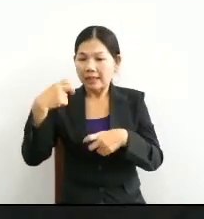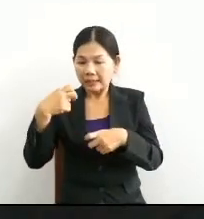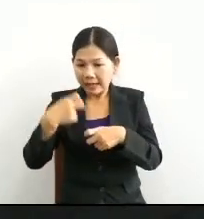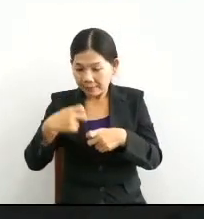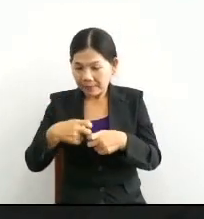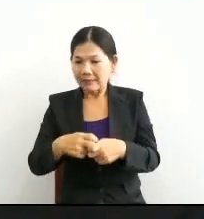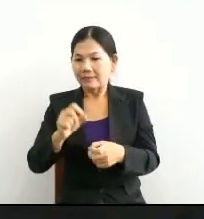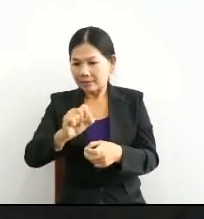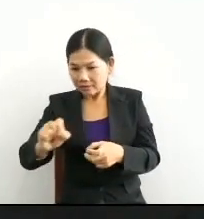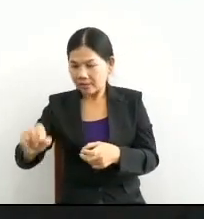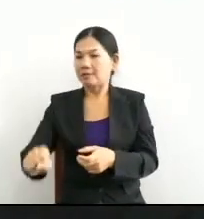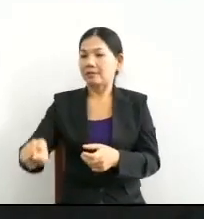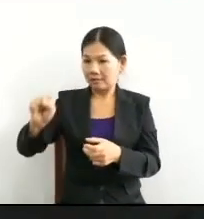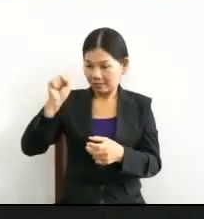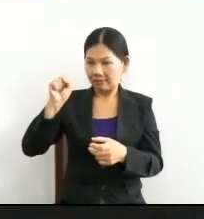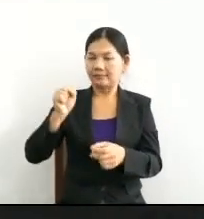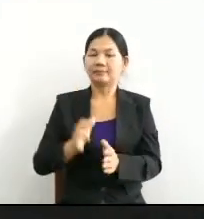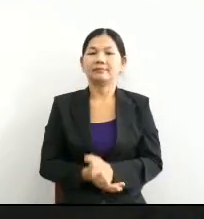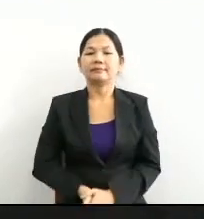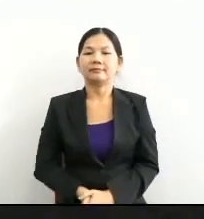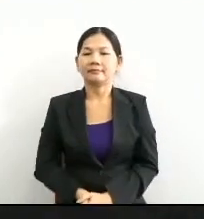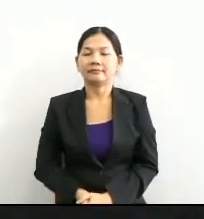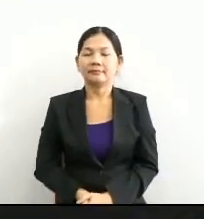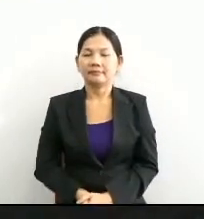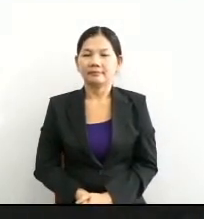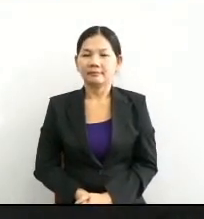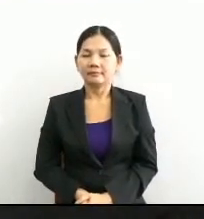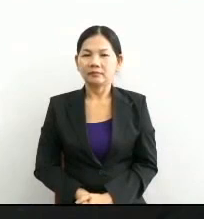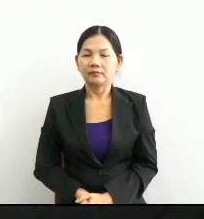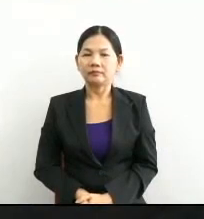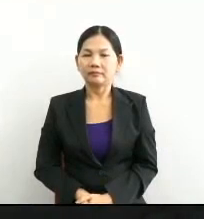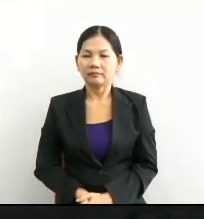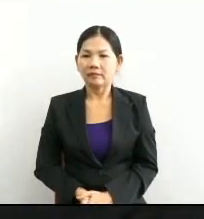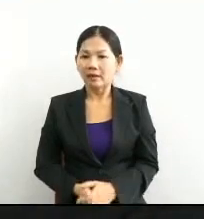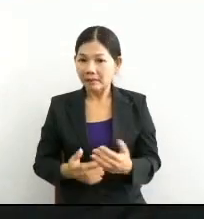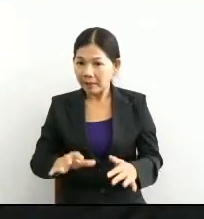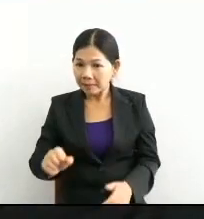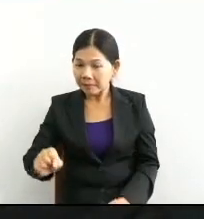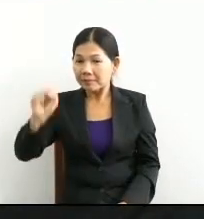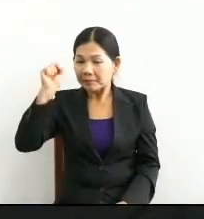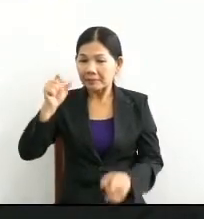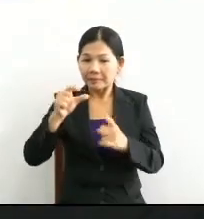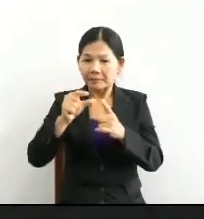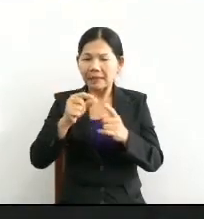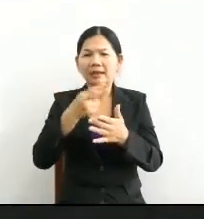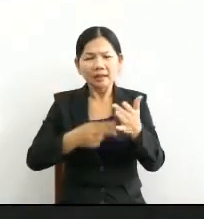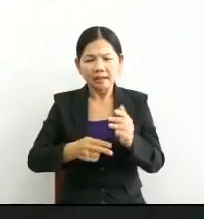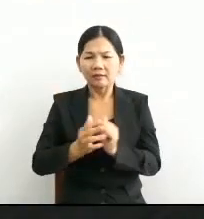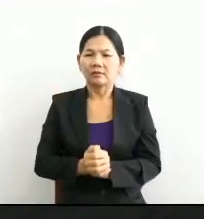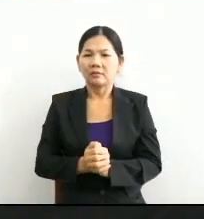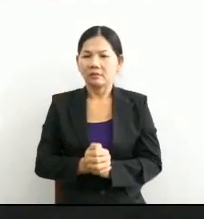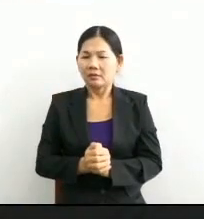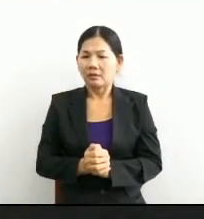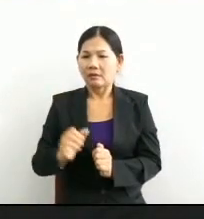chế bịa ấy ạ à. Cha con ở chế bịa lực láng con lực láng cha con ở chế